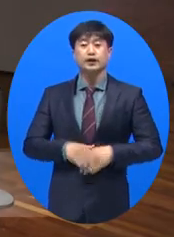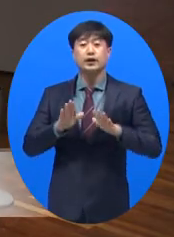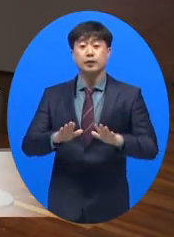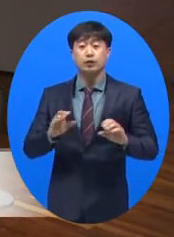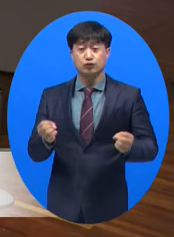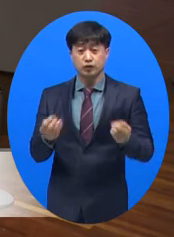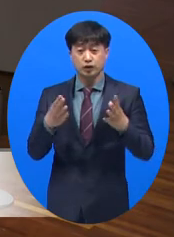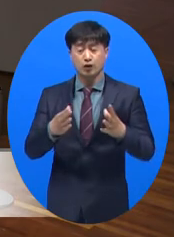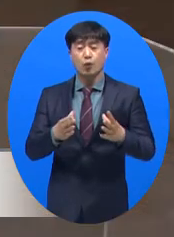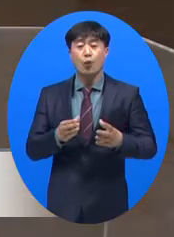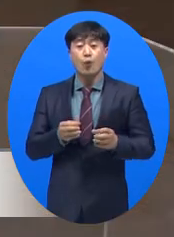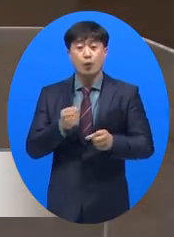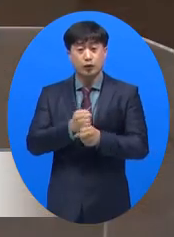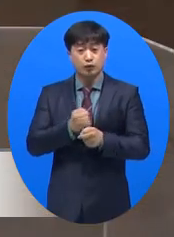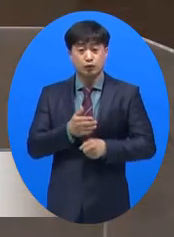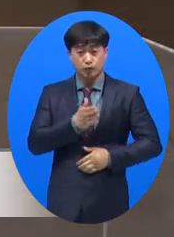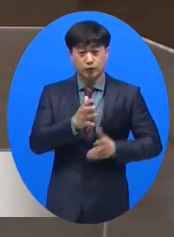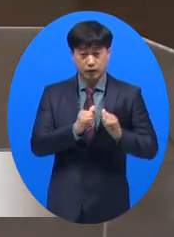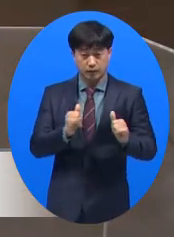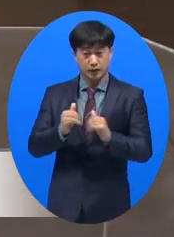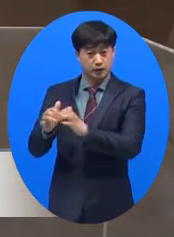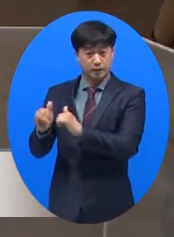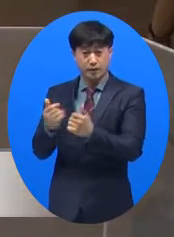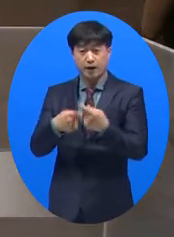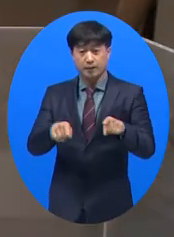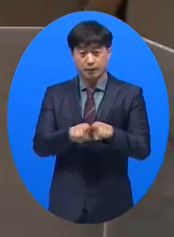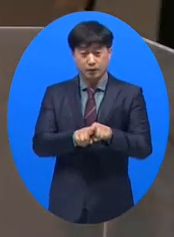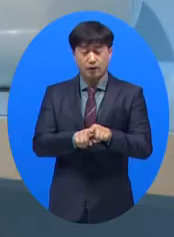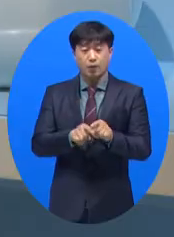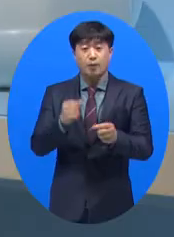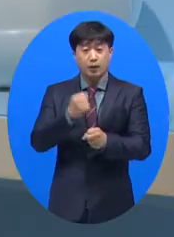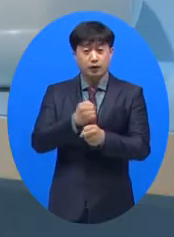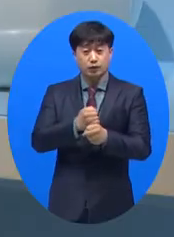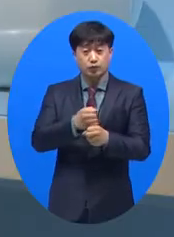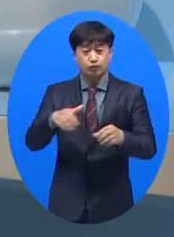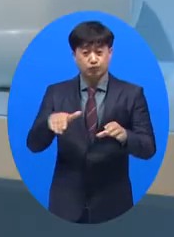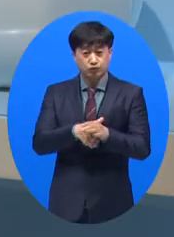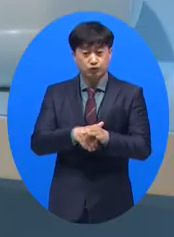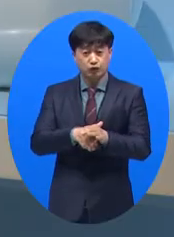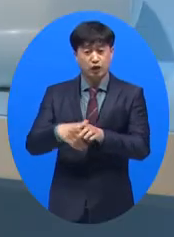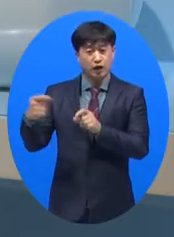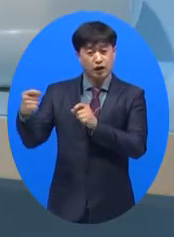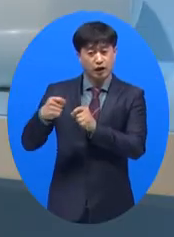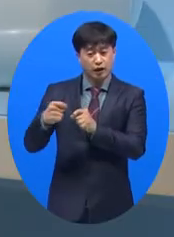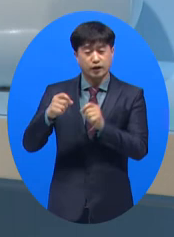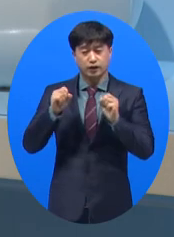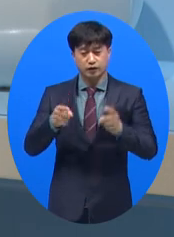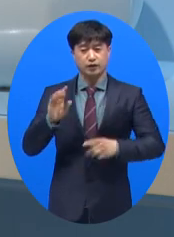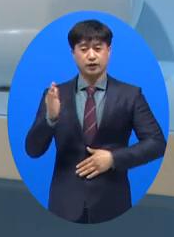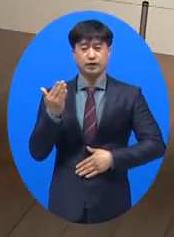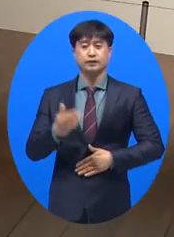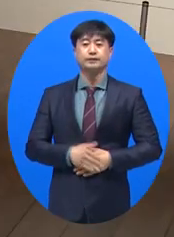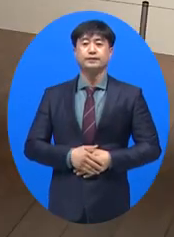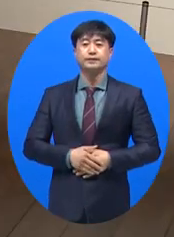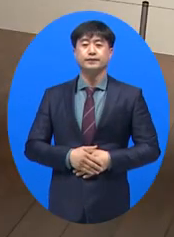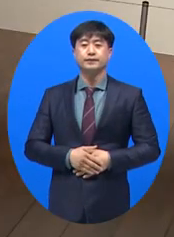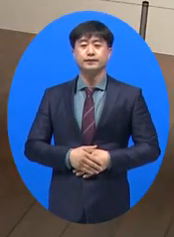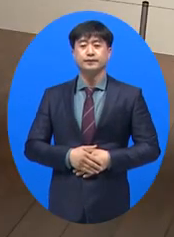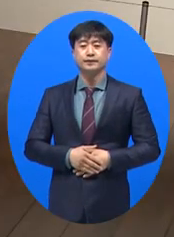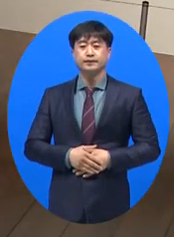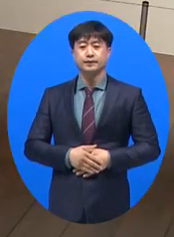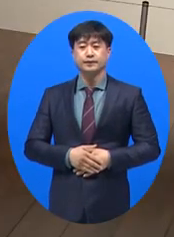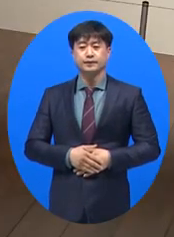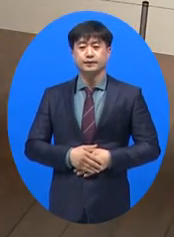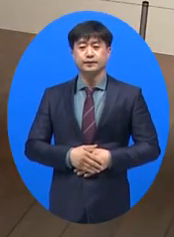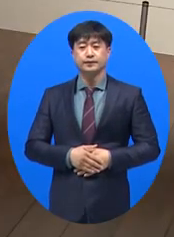행사로 공연 전문가들과 도민들이 함께하며 공예 문화가 도민 들 속으로 가까이 다가가는 계기가 졌습니다 경기 주